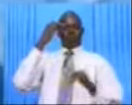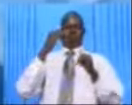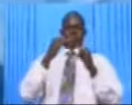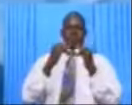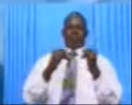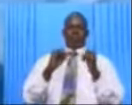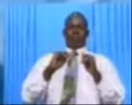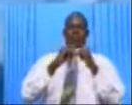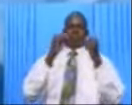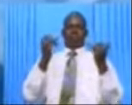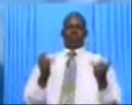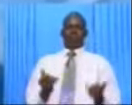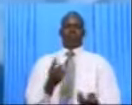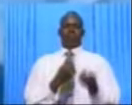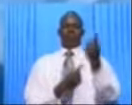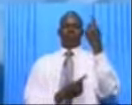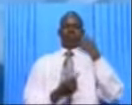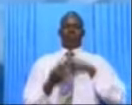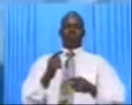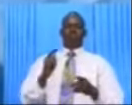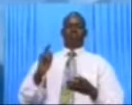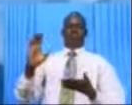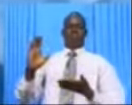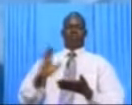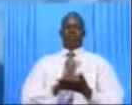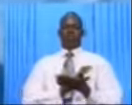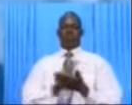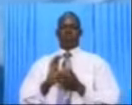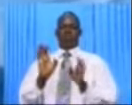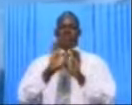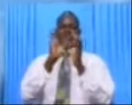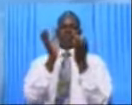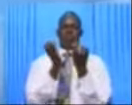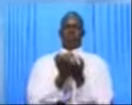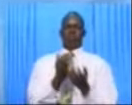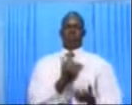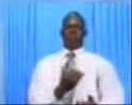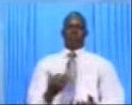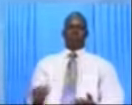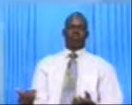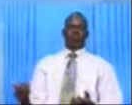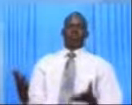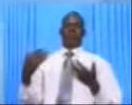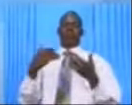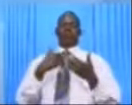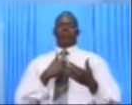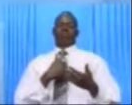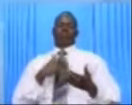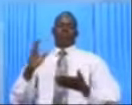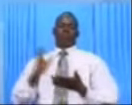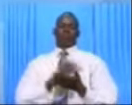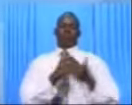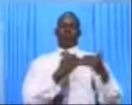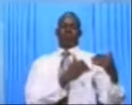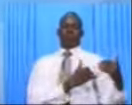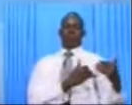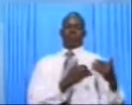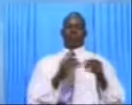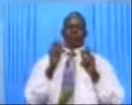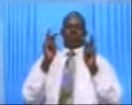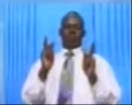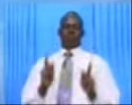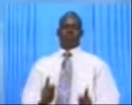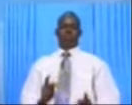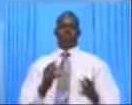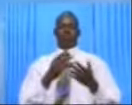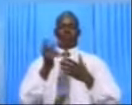édition, nous allons retourner au concert. La communauté des enfants de Padre Pio a tenu en haleine le public du Palais des Sports à l'occasion